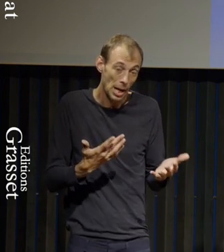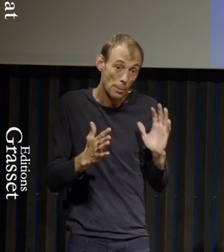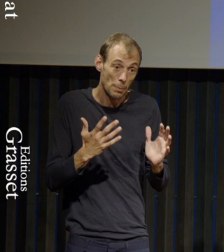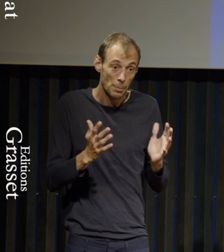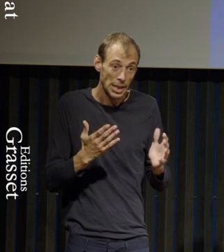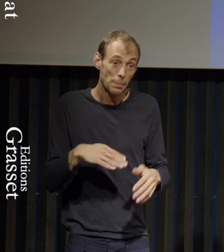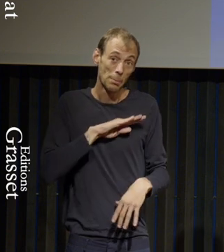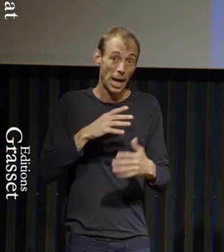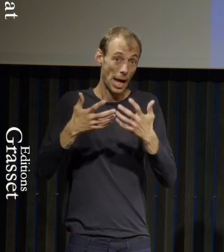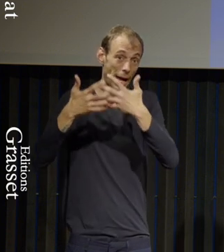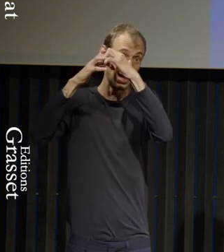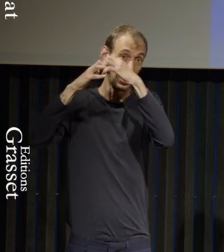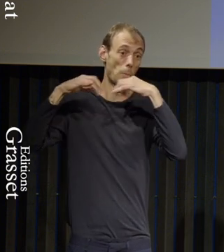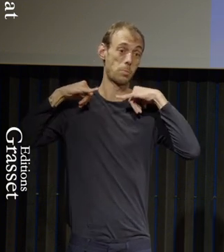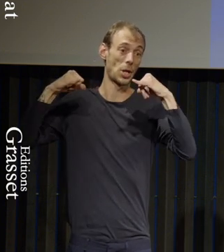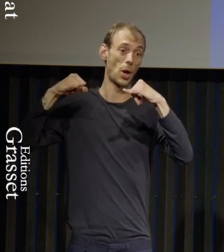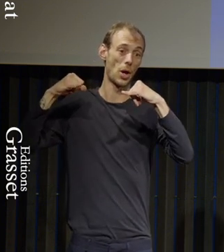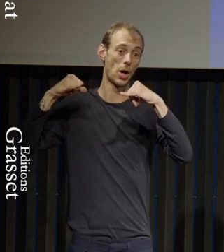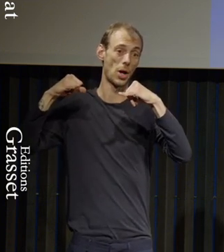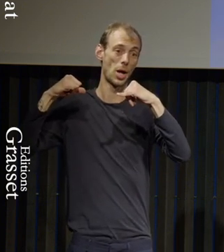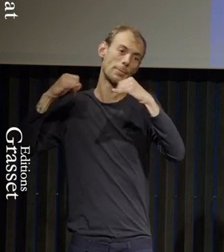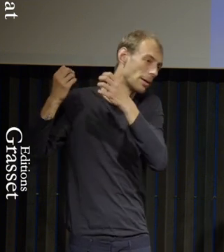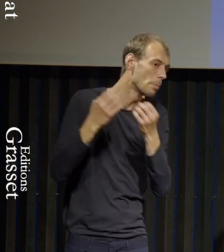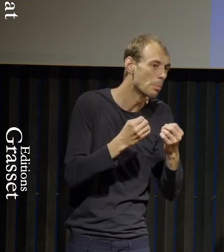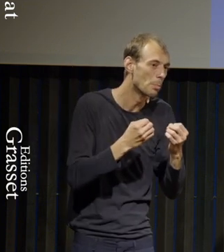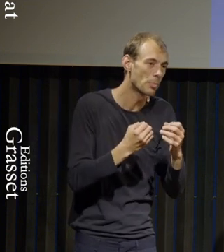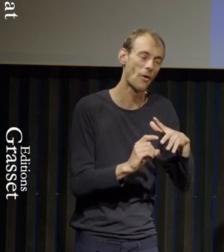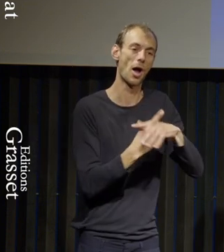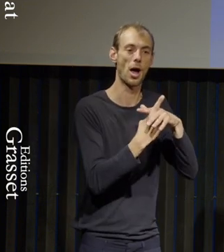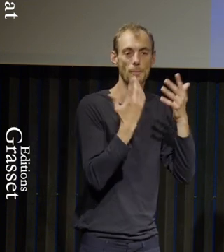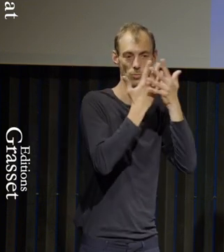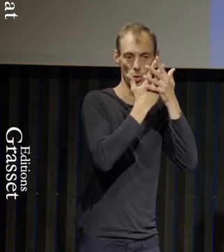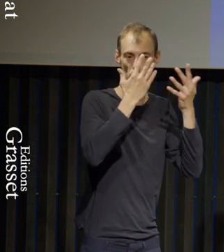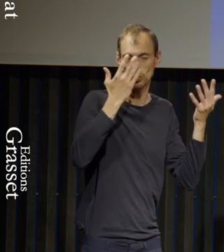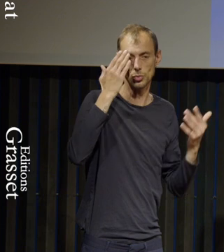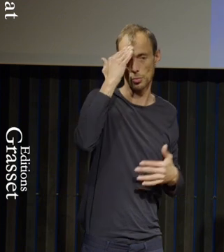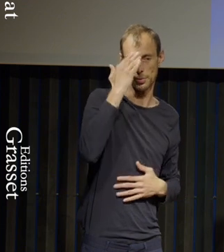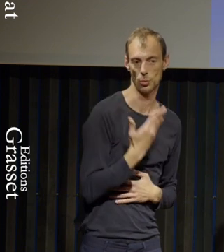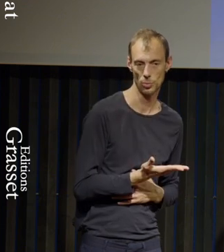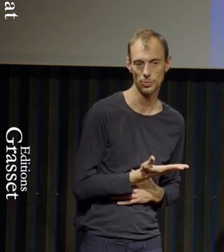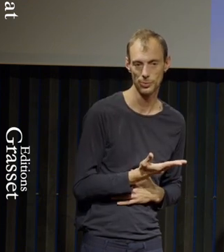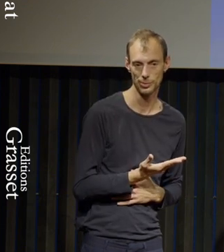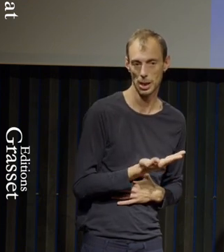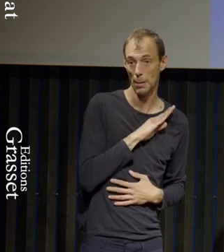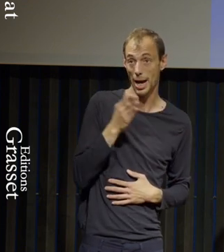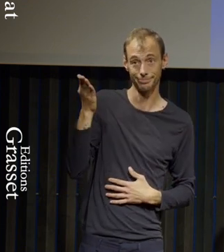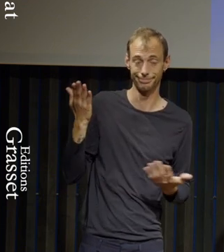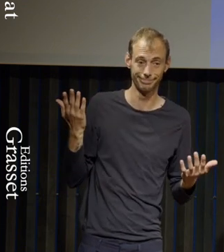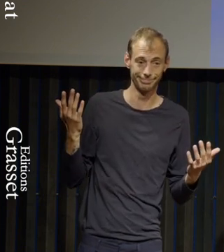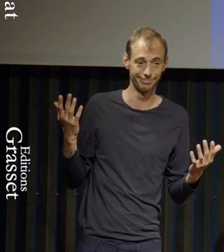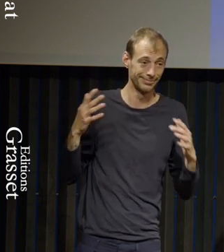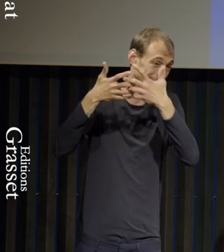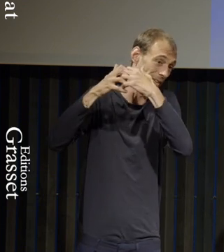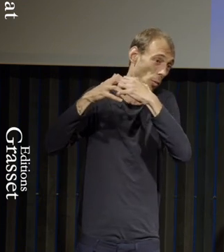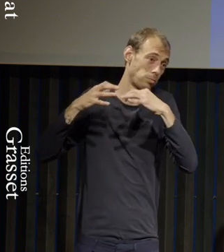par les troubles mentaux cette puissance extraordinaire de cet organe qu'est le cerveau. Mais peut-être faut-il aller plus loin